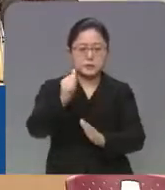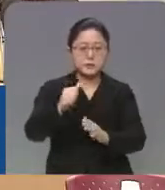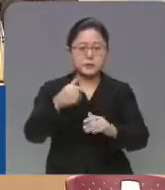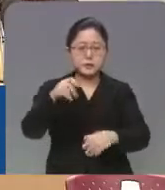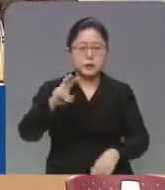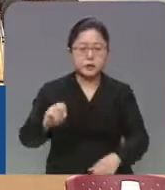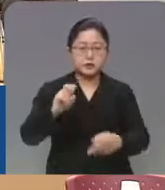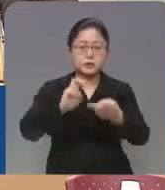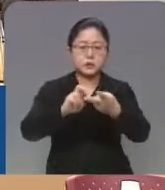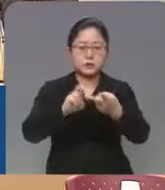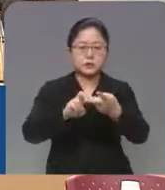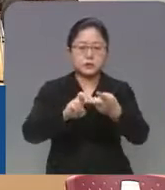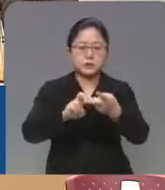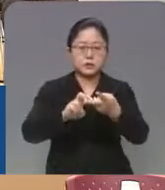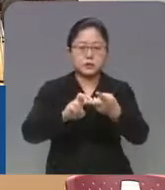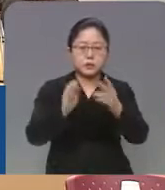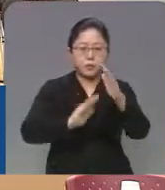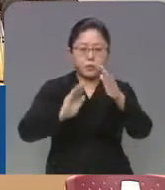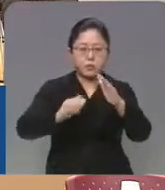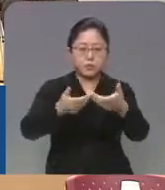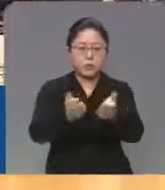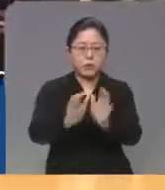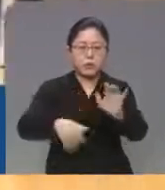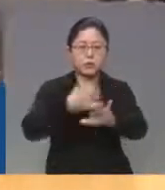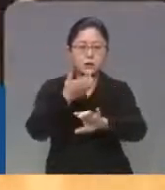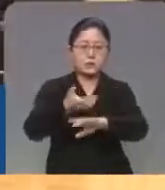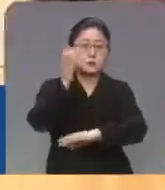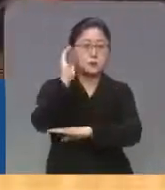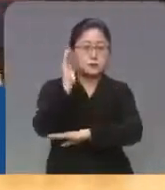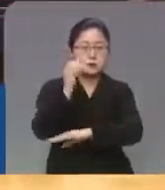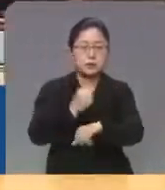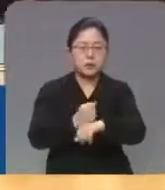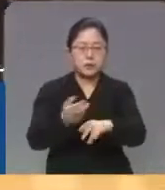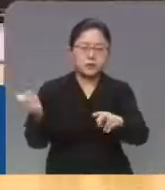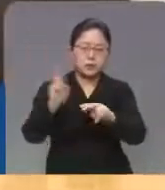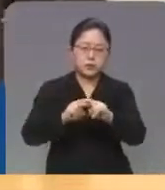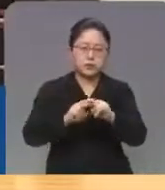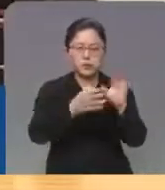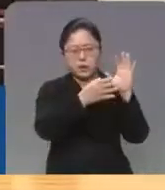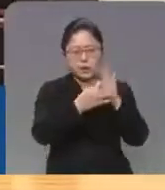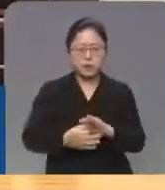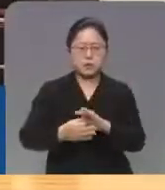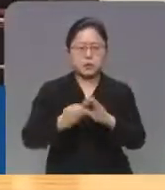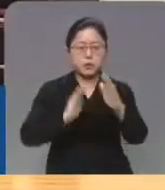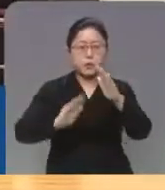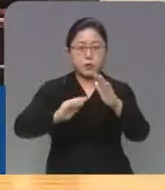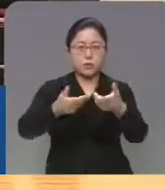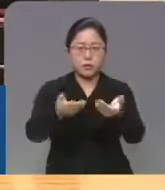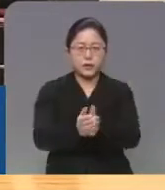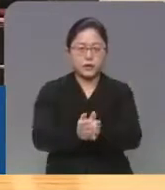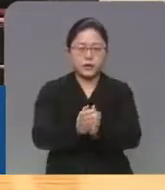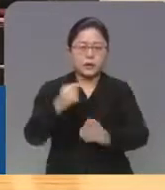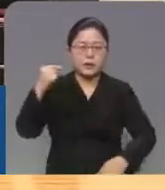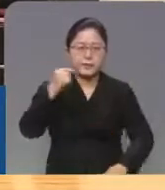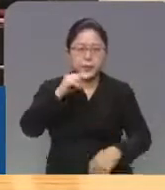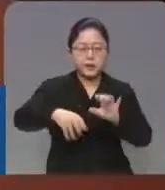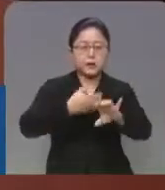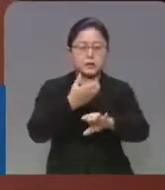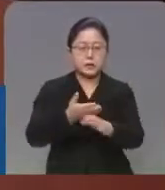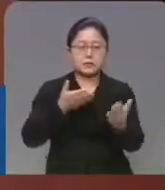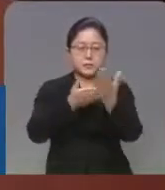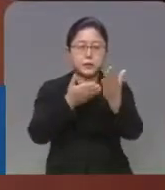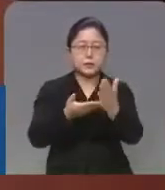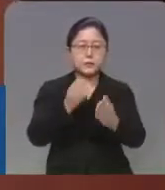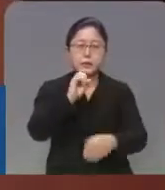김대중 컨벤션센터에서 열린 공공기관 혁신 워크숍에서 취임 이후 줄기차게 공공기관에 강도 높은 혁신을